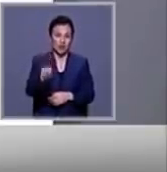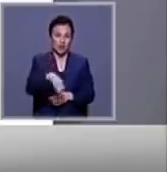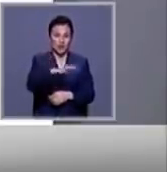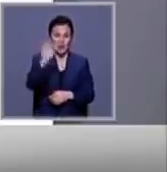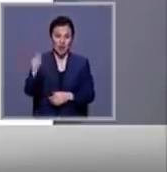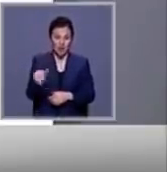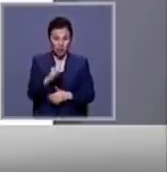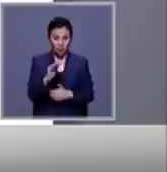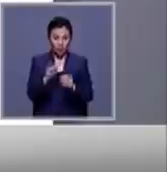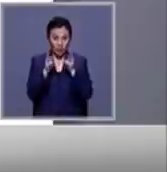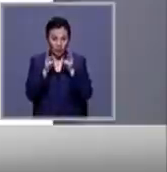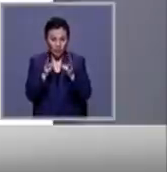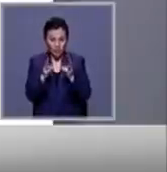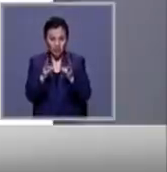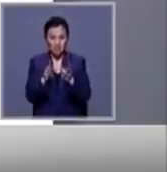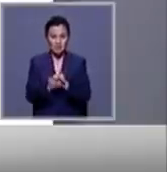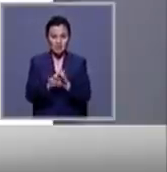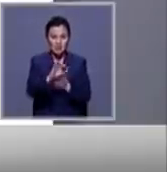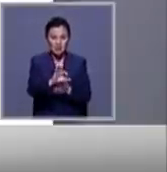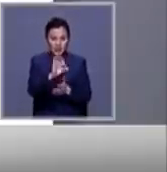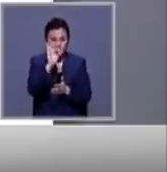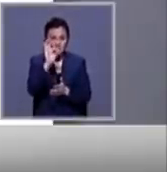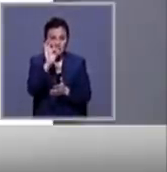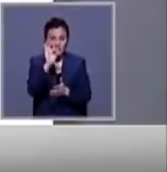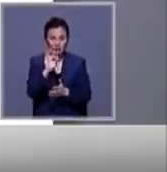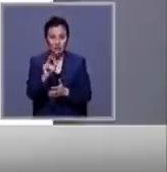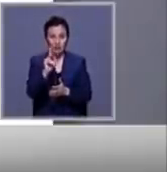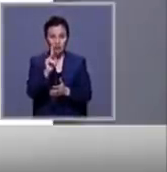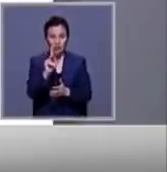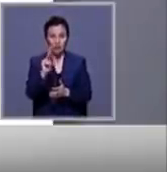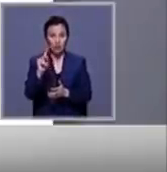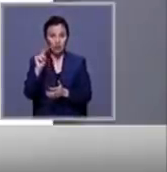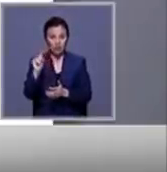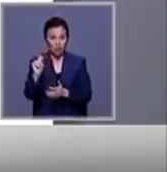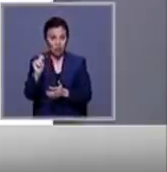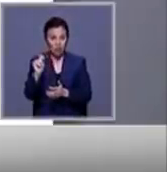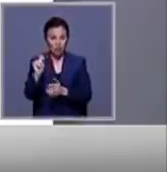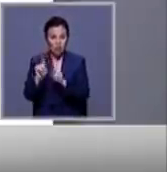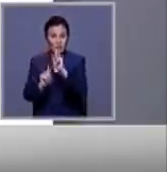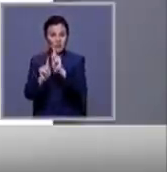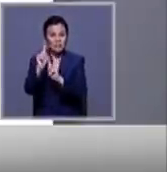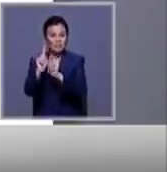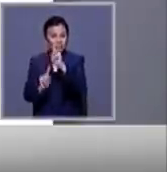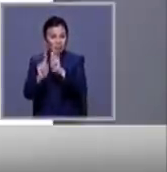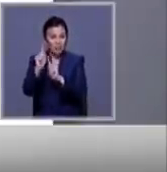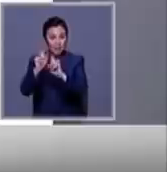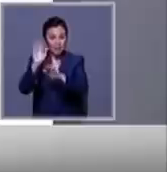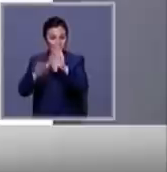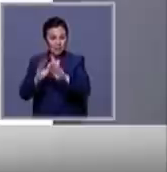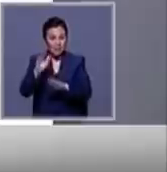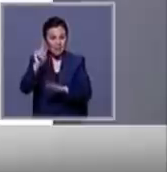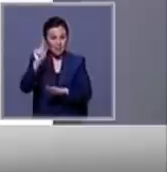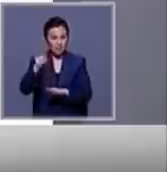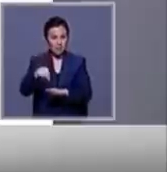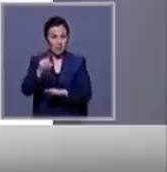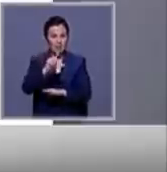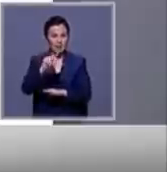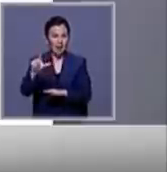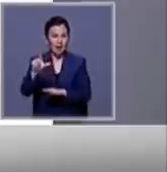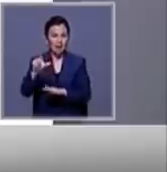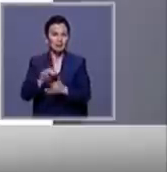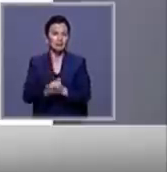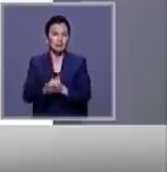แล้วเนี่ยวิธีการกระบวนการสรรหาเนี่ยนะฮะก็คือกกต.ชุดที่แล้วเขาก็ประเมินเวลาขั้นต่ำๆก็คือประมาณพันล้านที่ต้องใช้งบประ